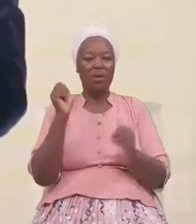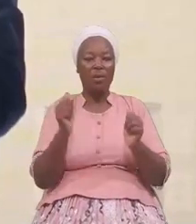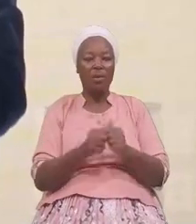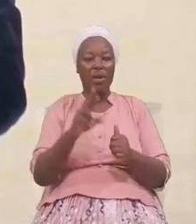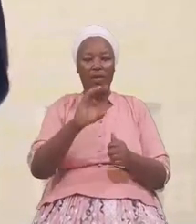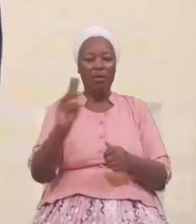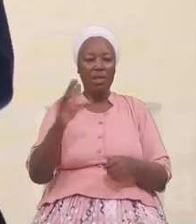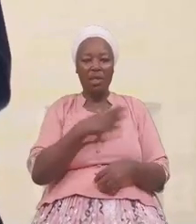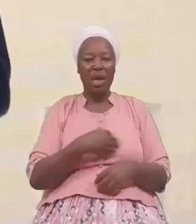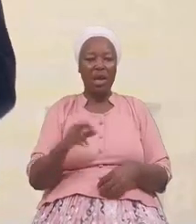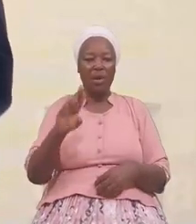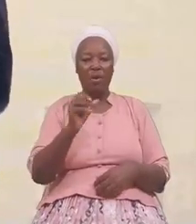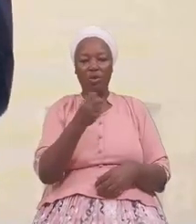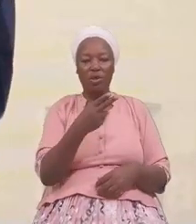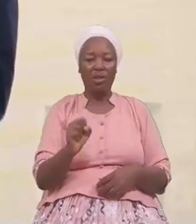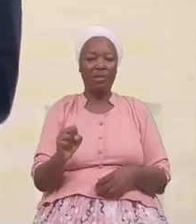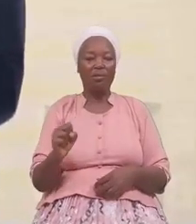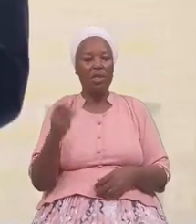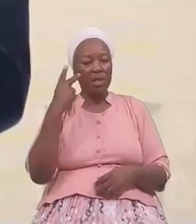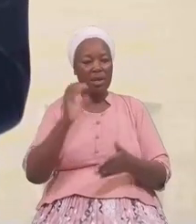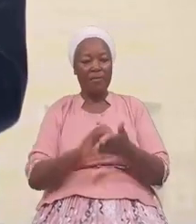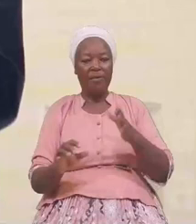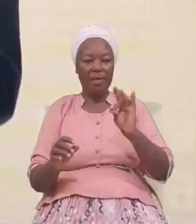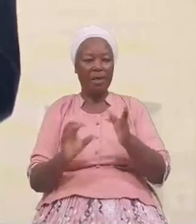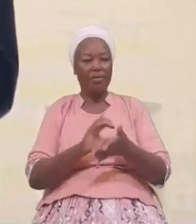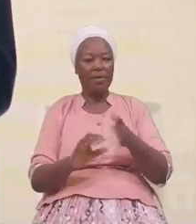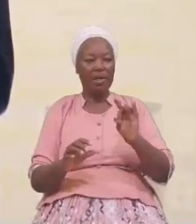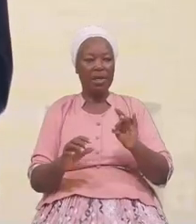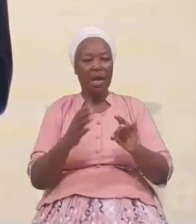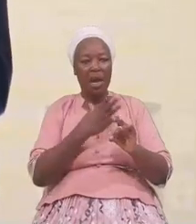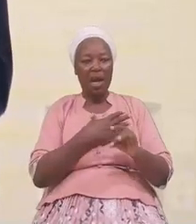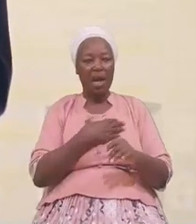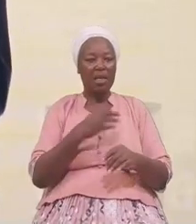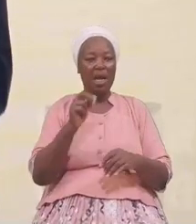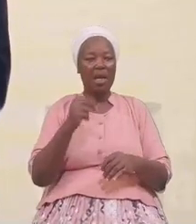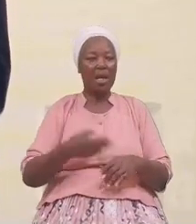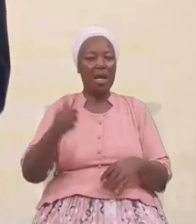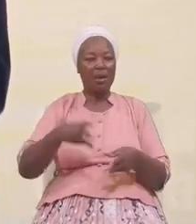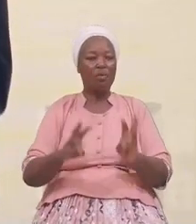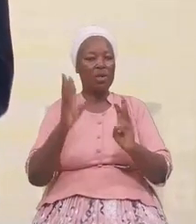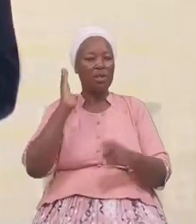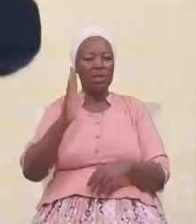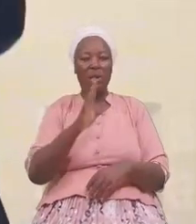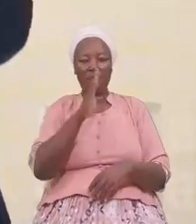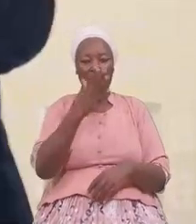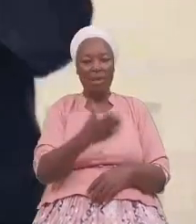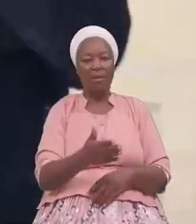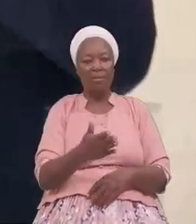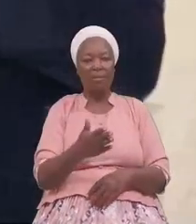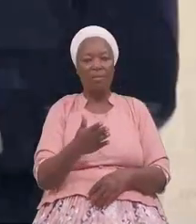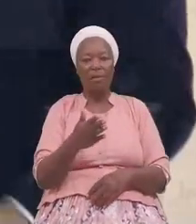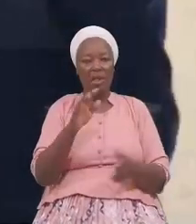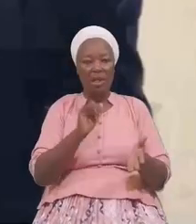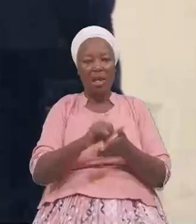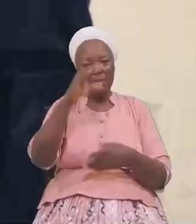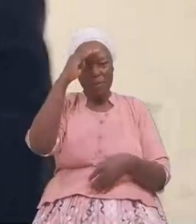Verset 8, on dit, il y aura là un chemin frayé, une route. Cet homme